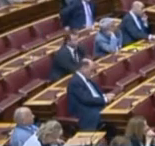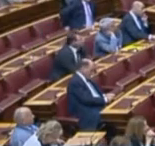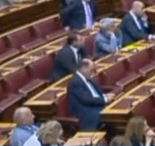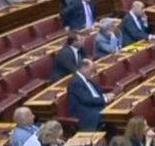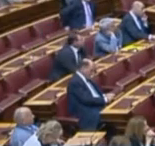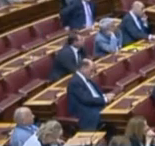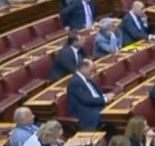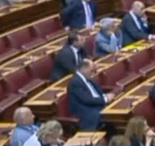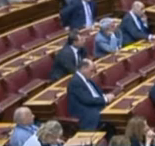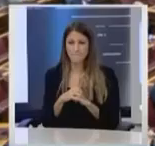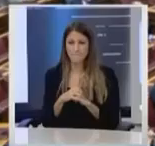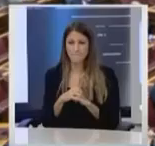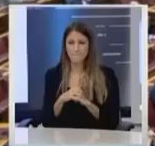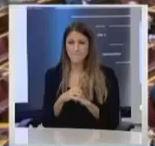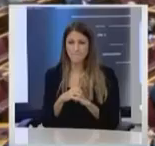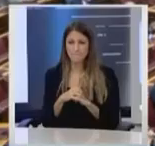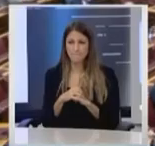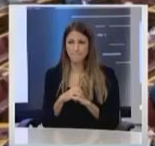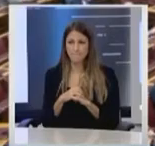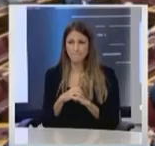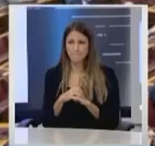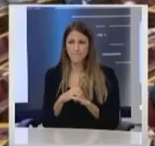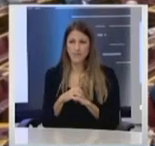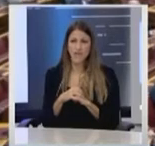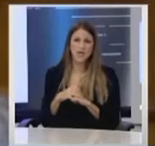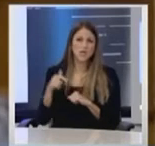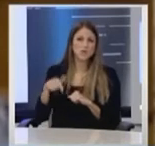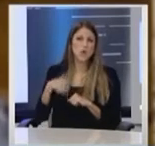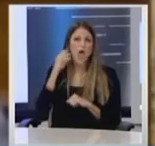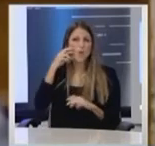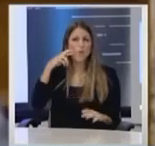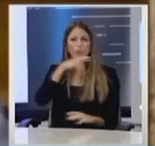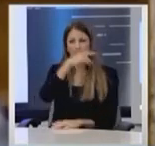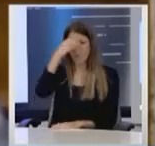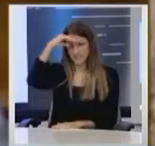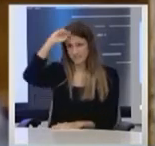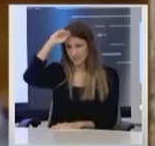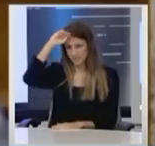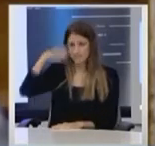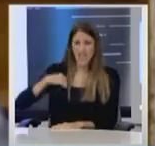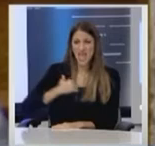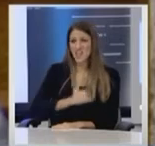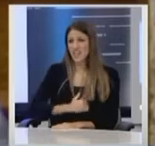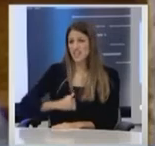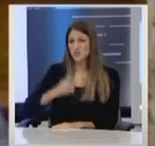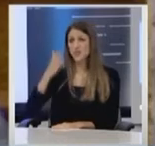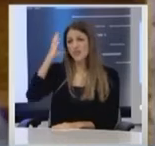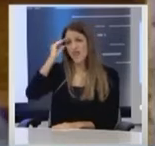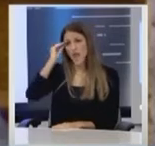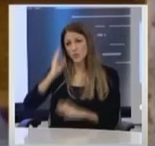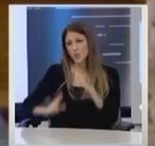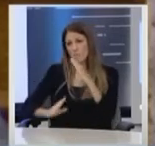Κυρίες και κύριοι συνάδελφοι, δυστυχώς δεν μπορούσα να είμαι στην αίθουσα για να ακούσω τον πρόεδρο της αξιωματικής